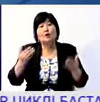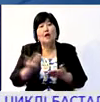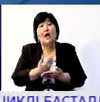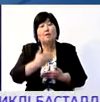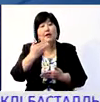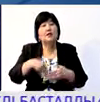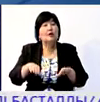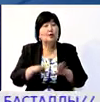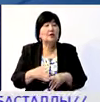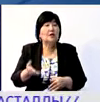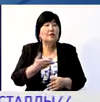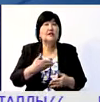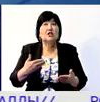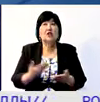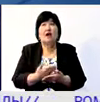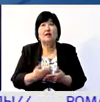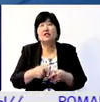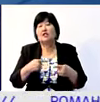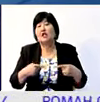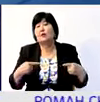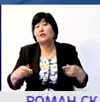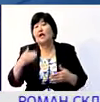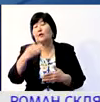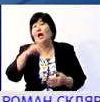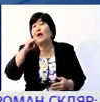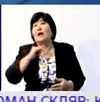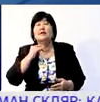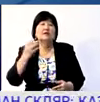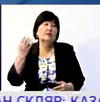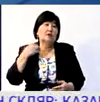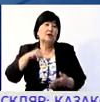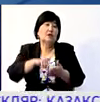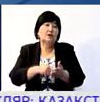реті осындай. Біздің жаңалықтарымызды және басқа да бағдарламаларымызды